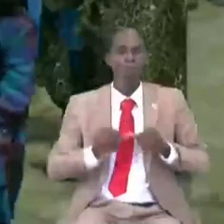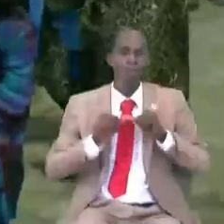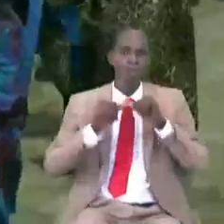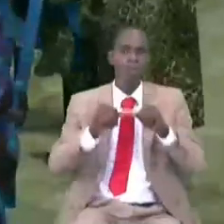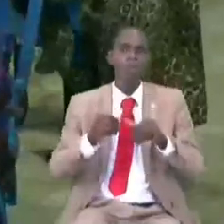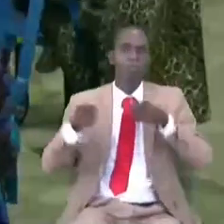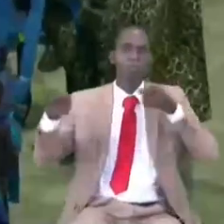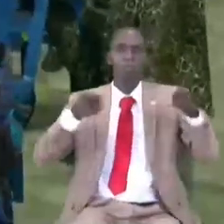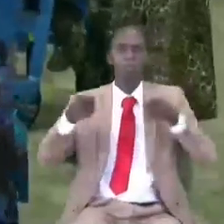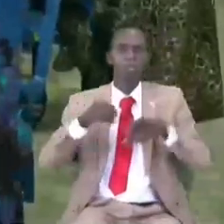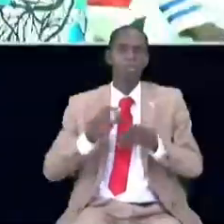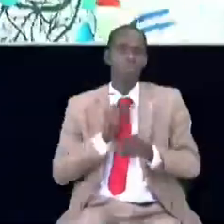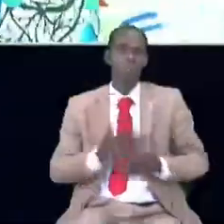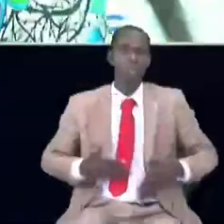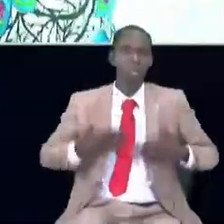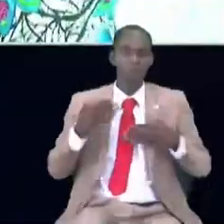et à travers notre ministère.